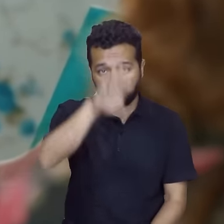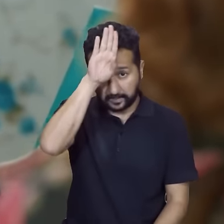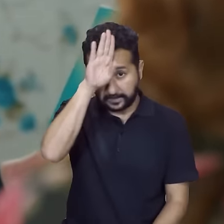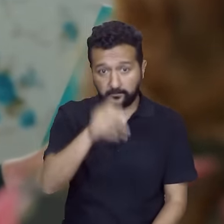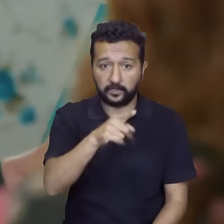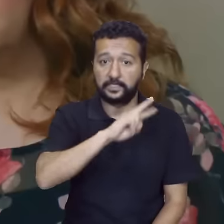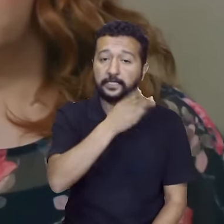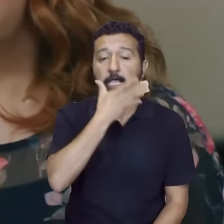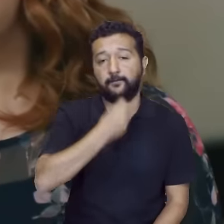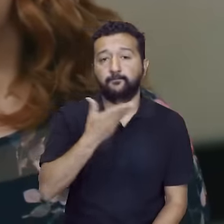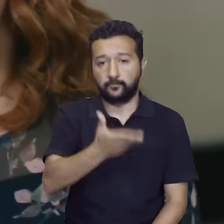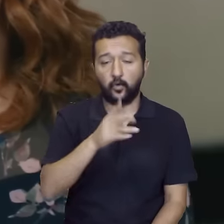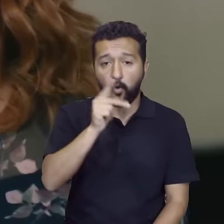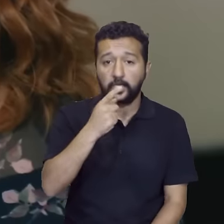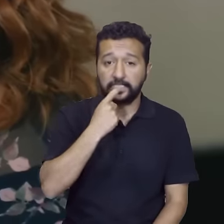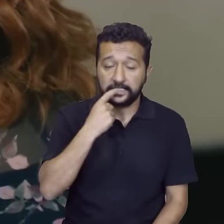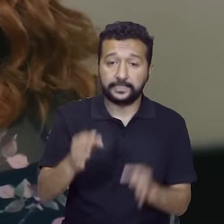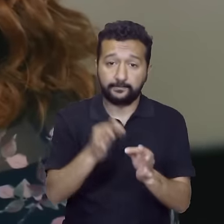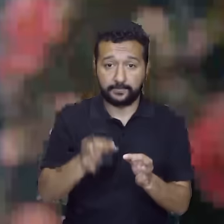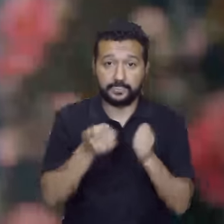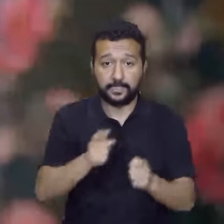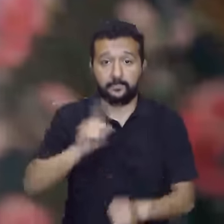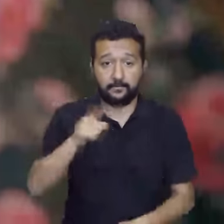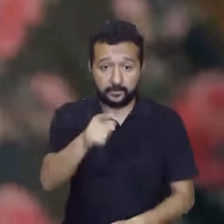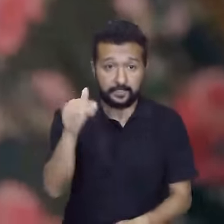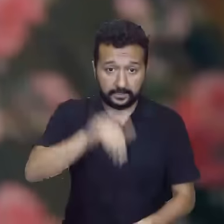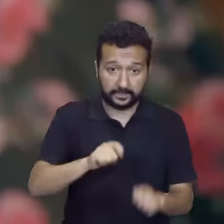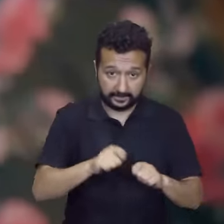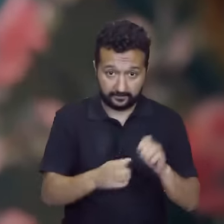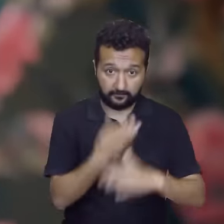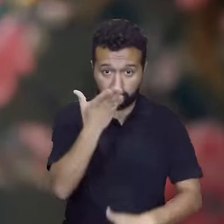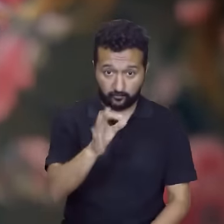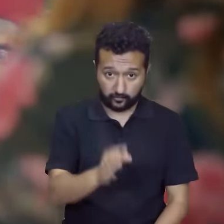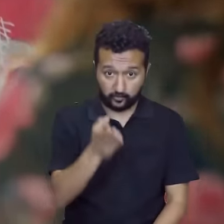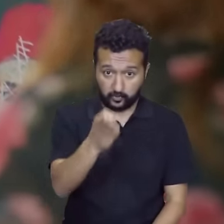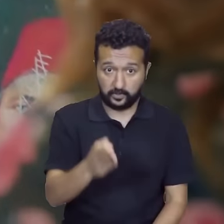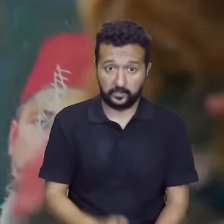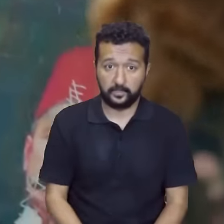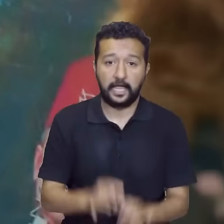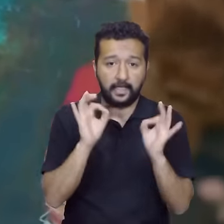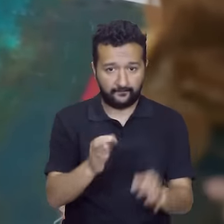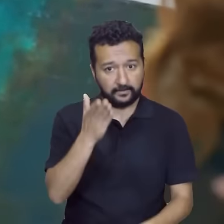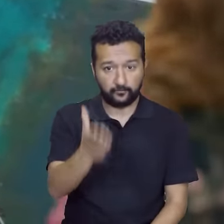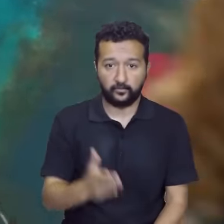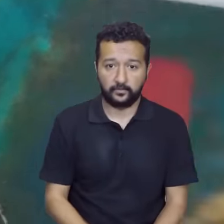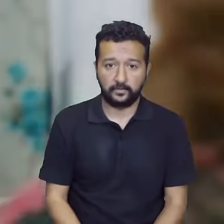bu. Yazık, günah. 12 yıl biçki dikiş kursuna gittin. Geldiğimiz yer bu mudur yani, bu mu? Evet,